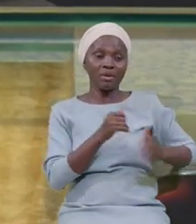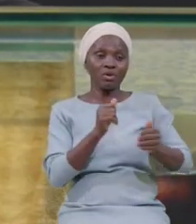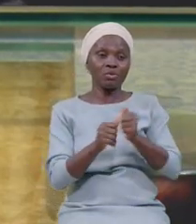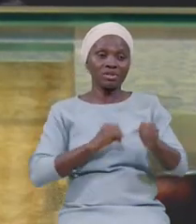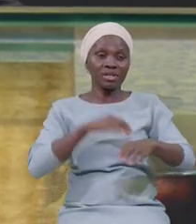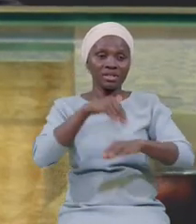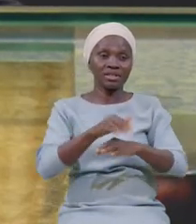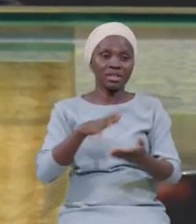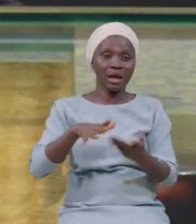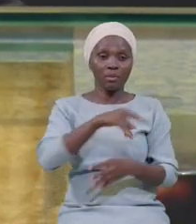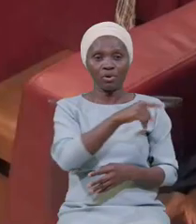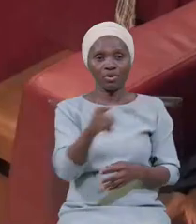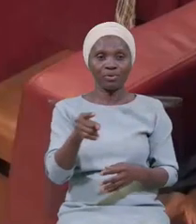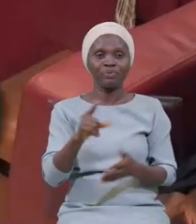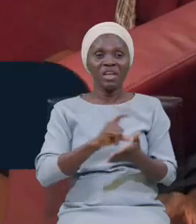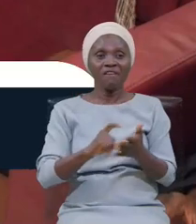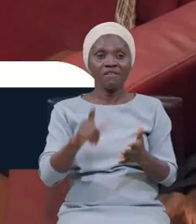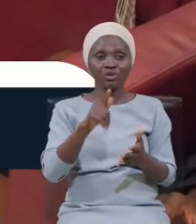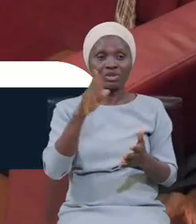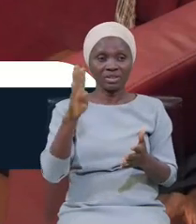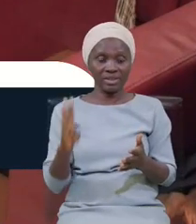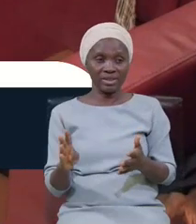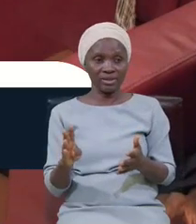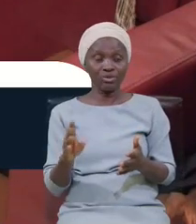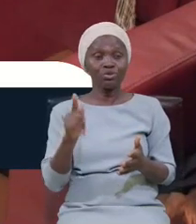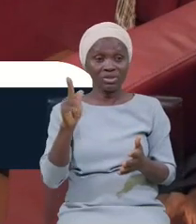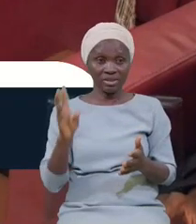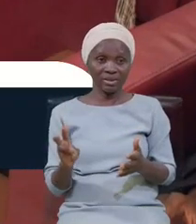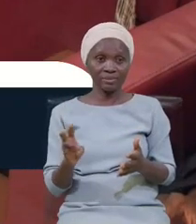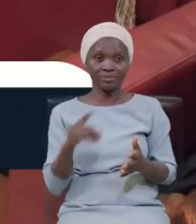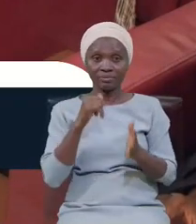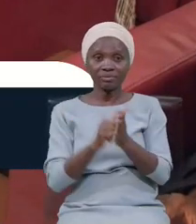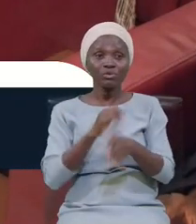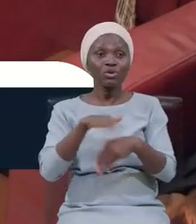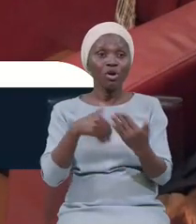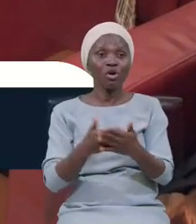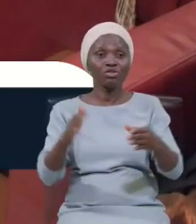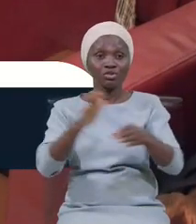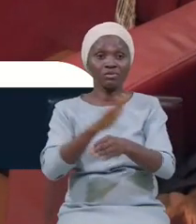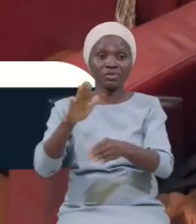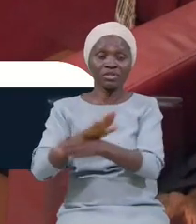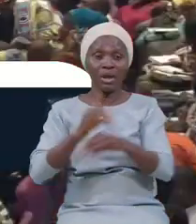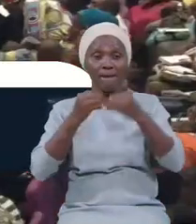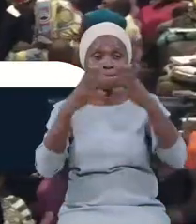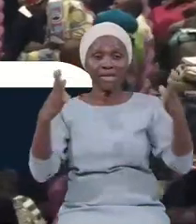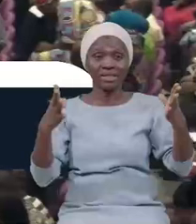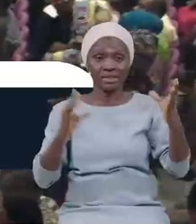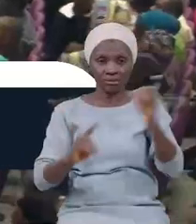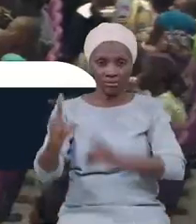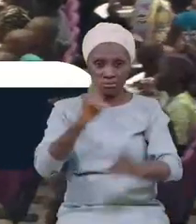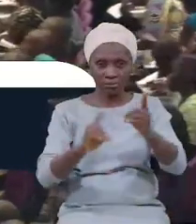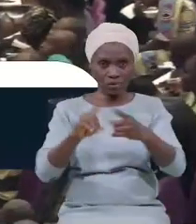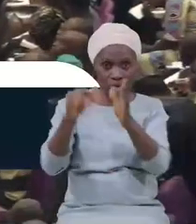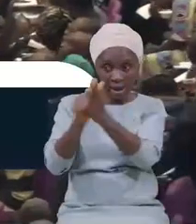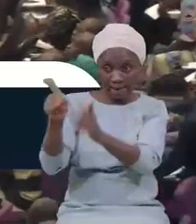C'est l'abondance toute suffisante. Dites à celui qui est à côté de vous que l'abondance toute